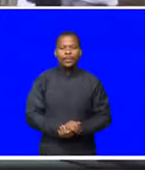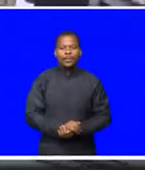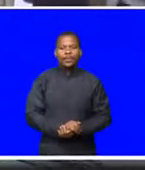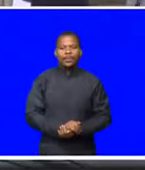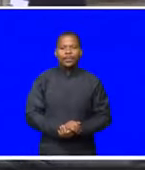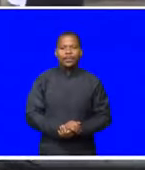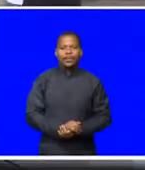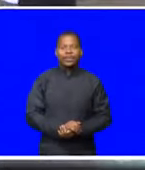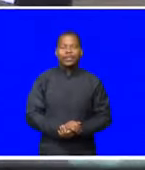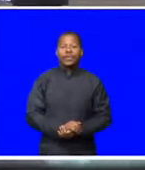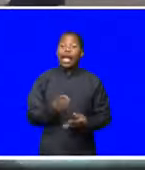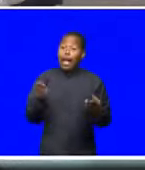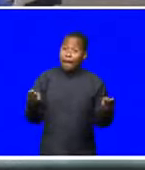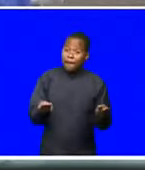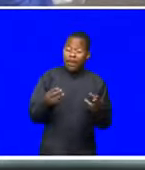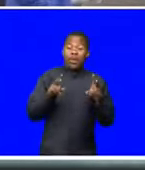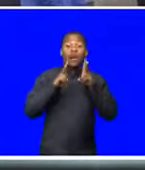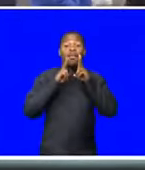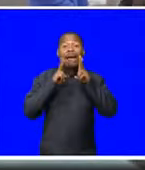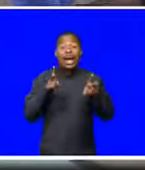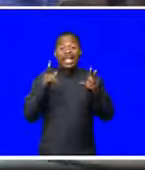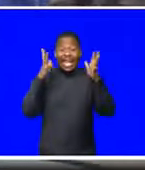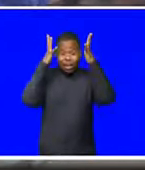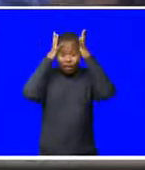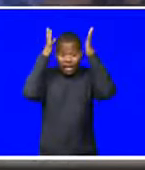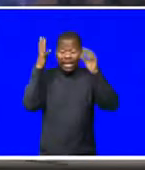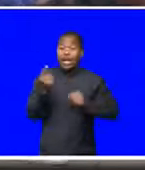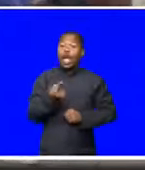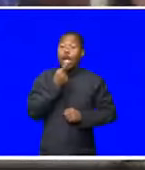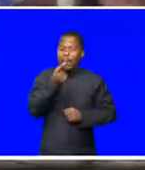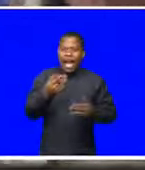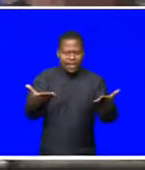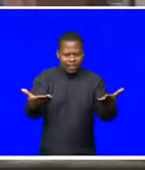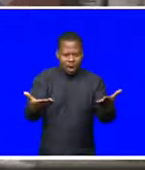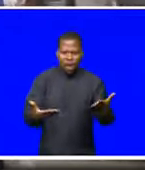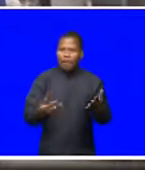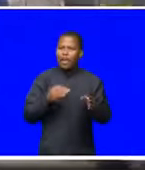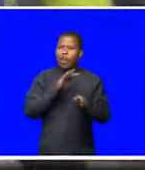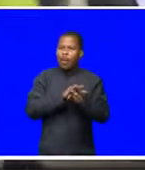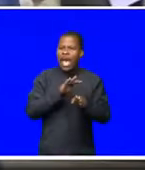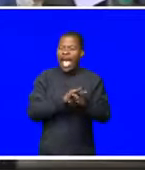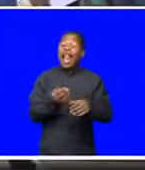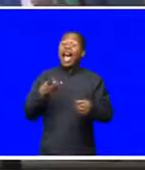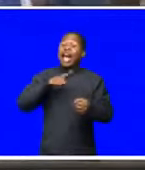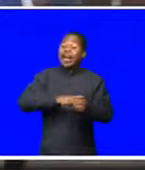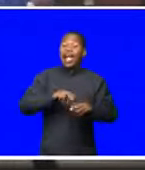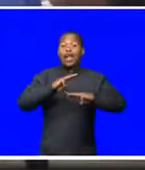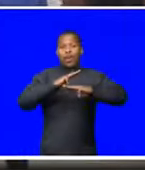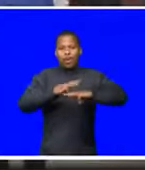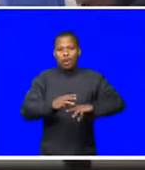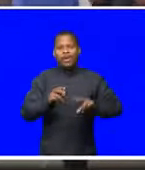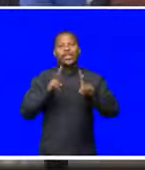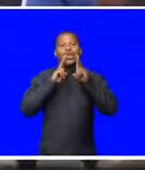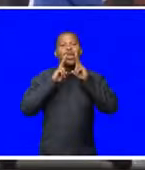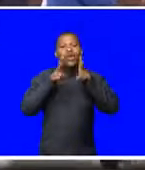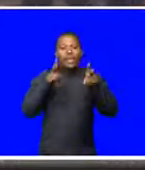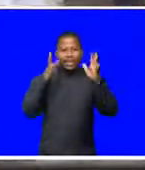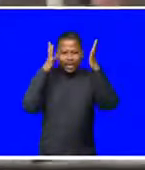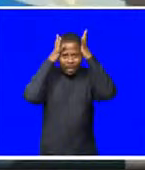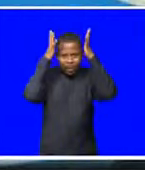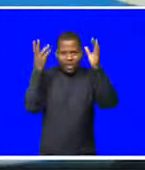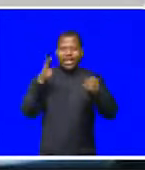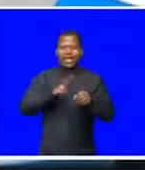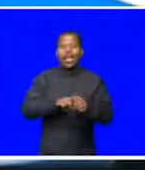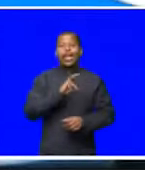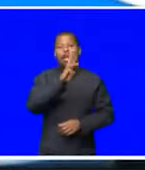kulungiswa. Ngathi ke divakashile bethu lapha eveni kumaholiday liphasika titsi tikuthokotele kwamukeleka ngetandla letithokomele tisese lapha